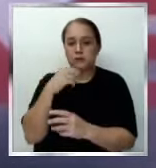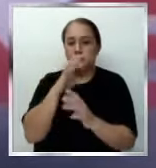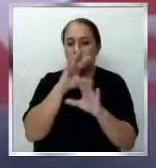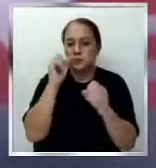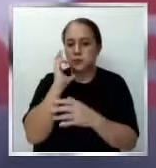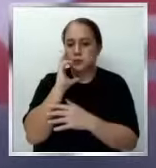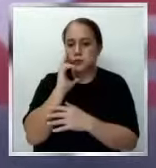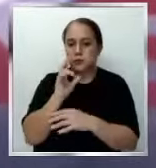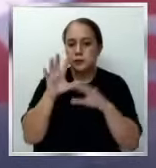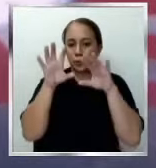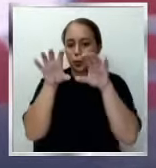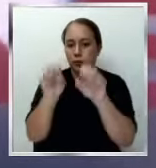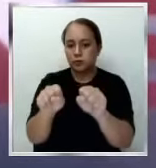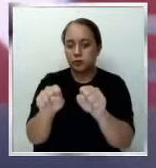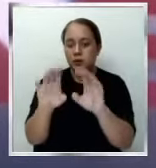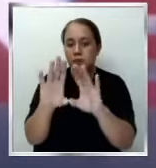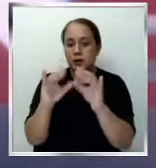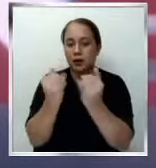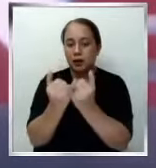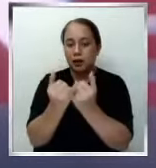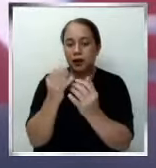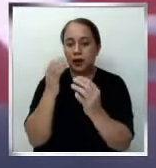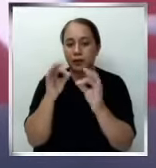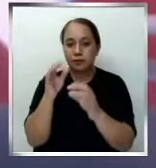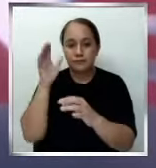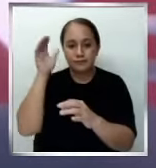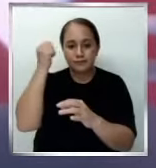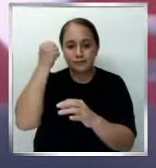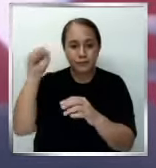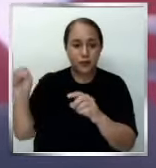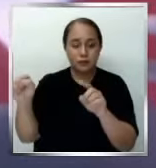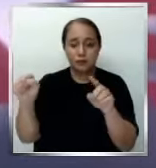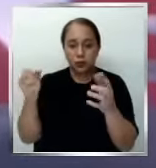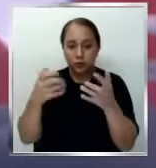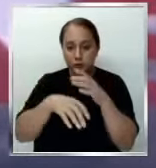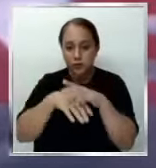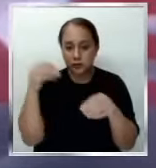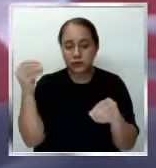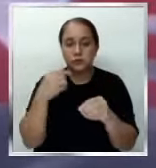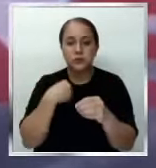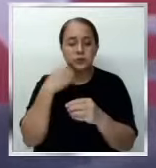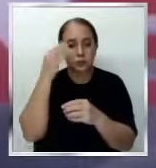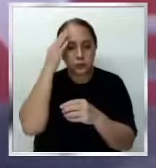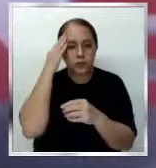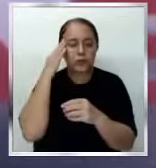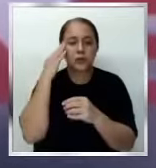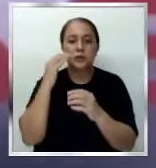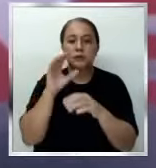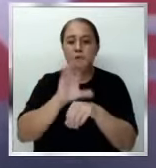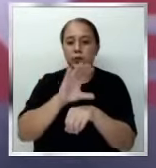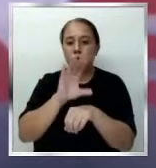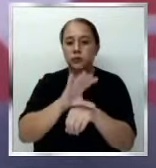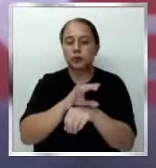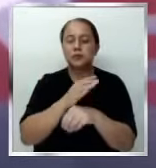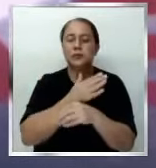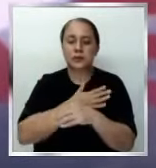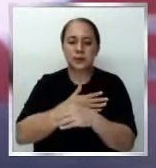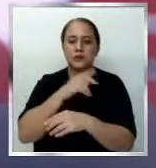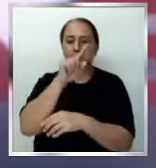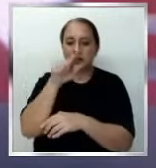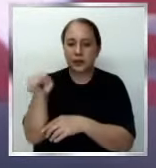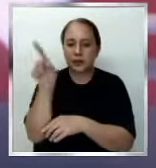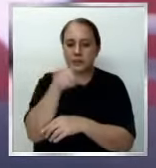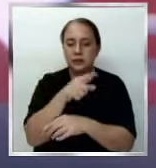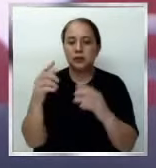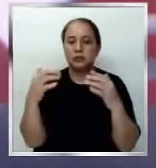pa lang ang mga magmamatigas na lumabas. Umapela rin ang Pangulo sa mga simbahan na kanselahin muna ang mga pagtitipon